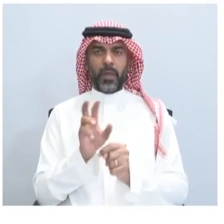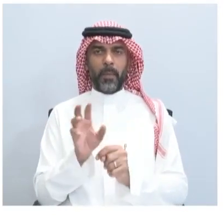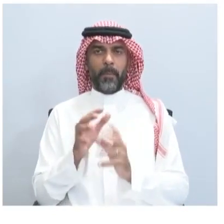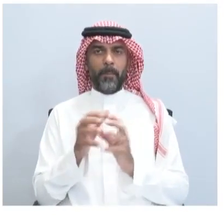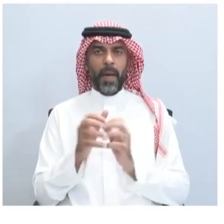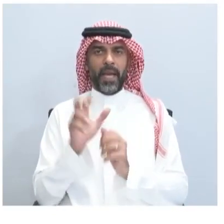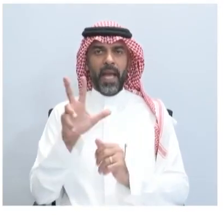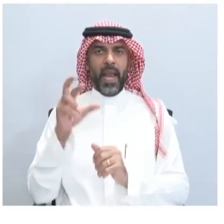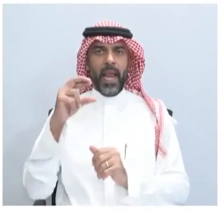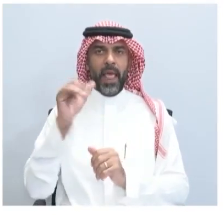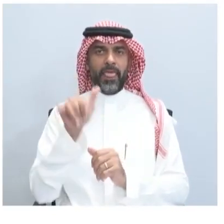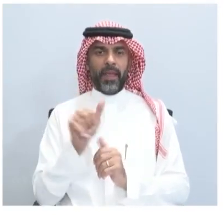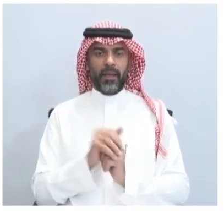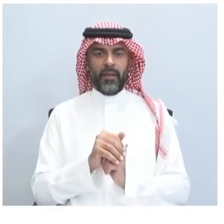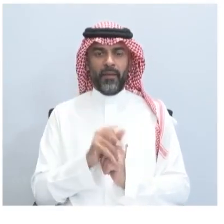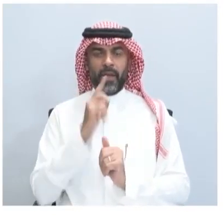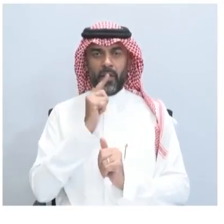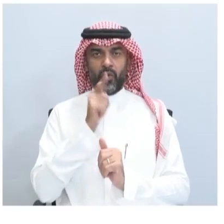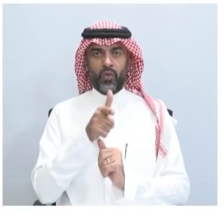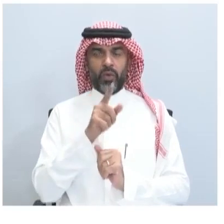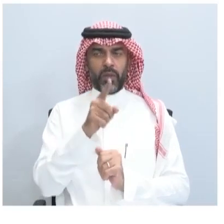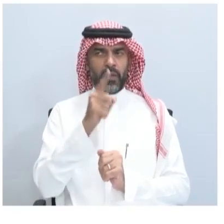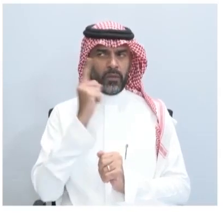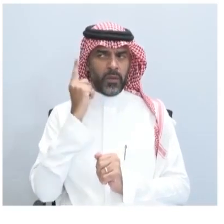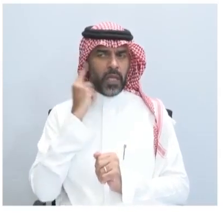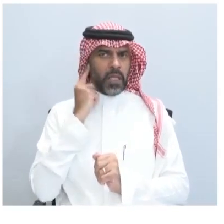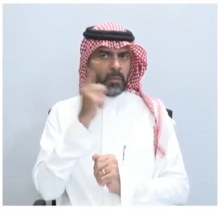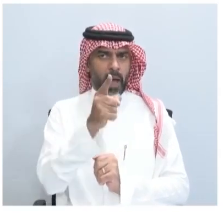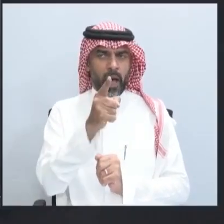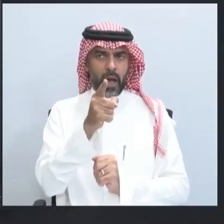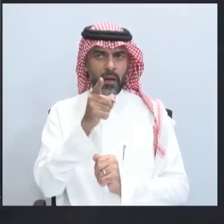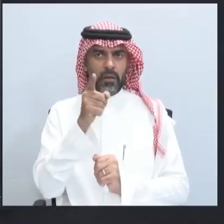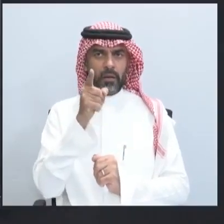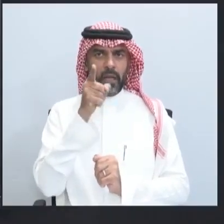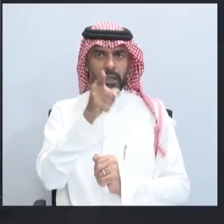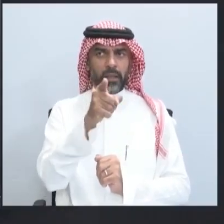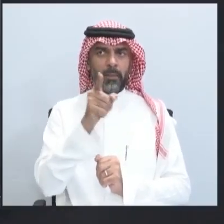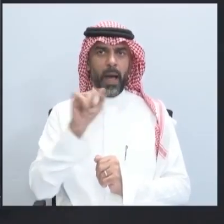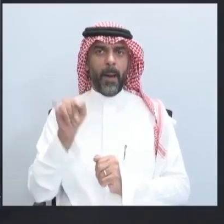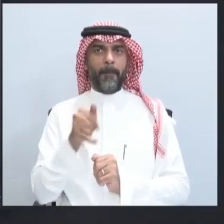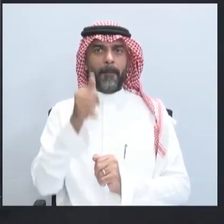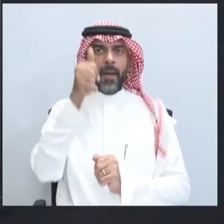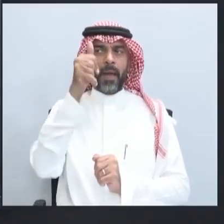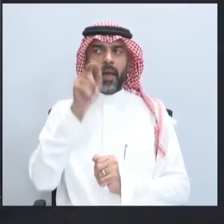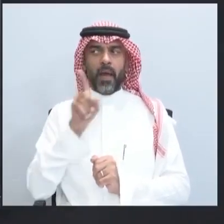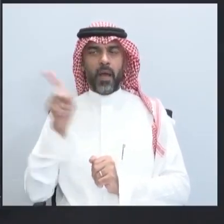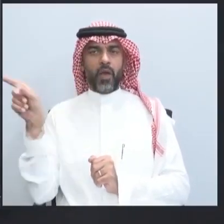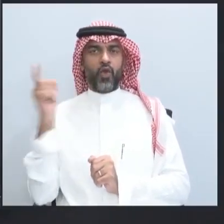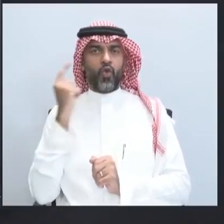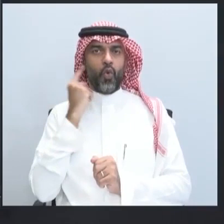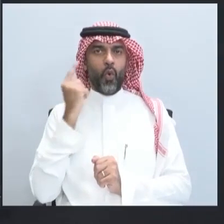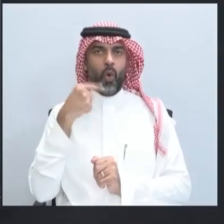الذي فتقول اسمع ما يقال كانك قلت اسمع الذي